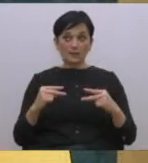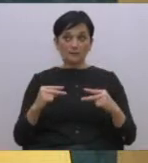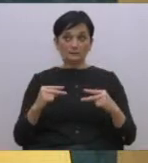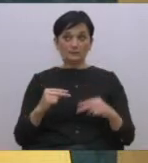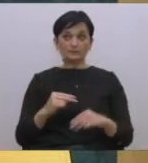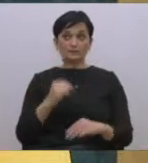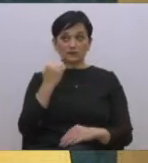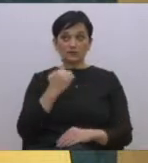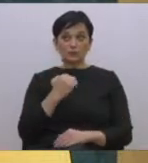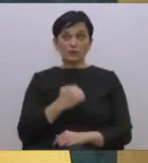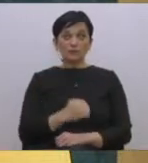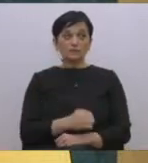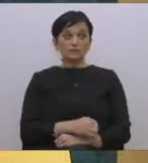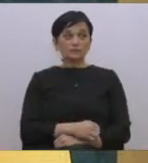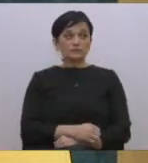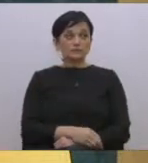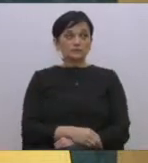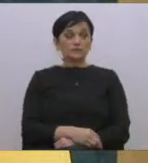მადლობა.